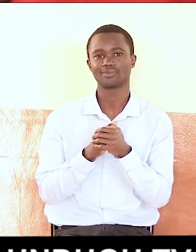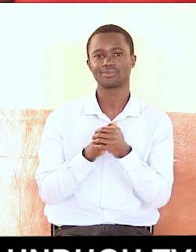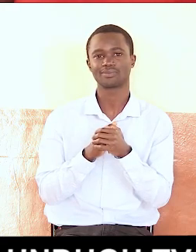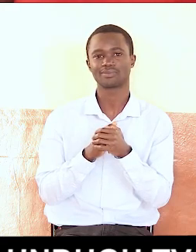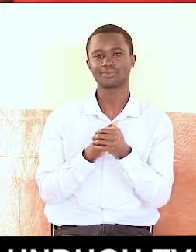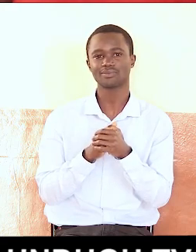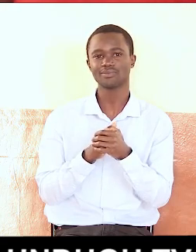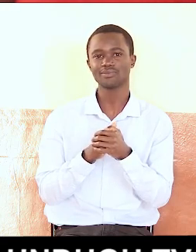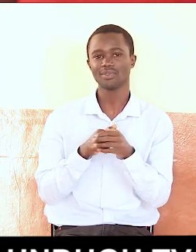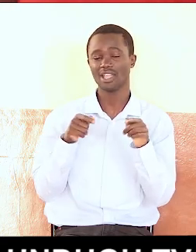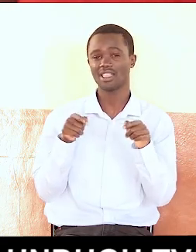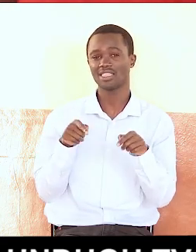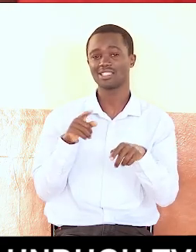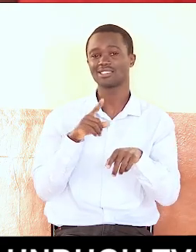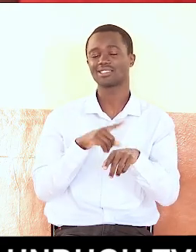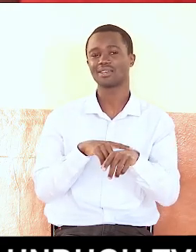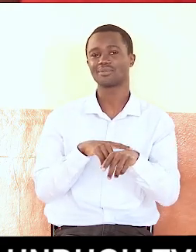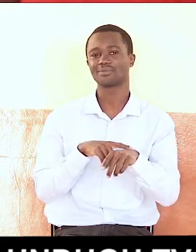wakati huu